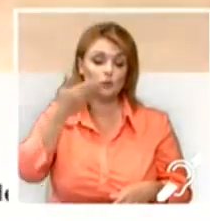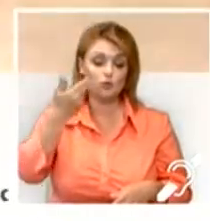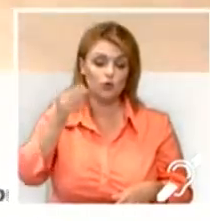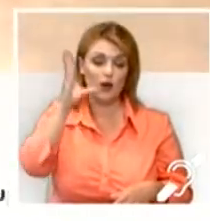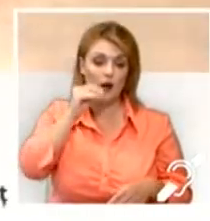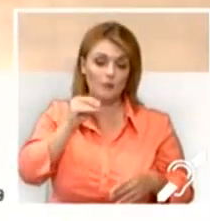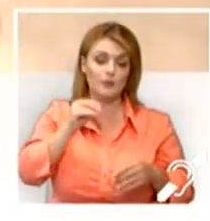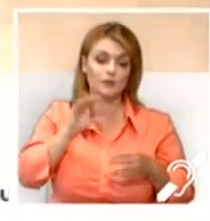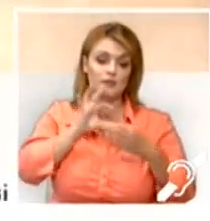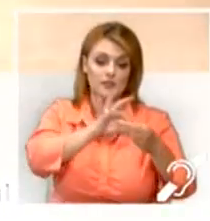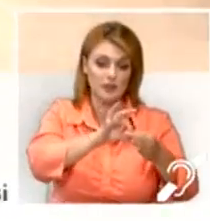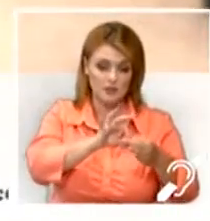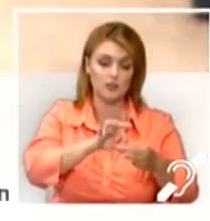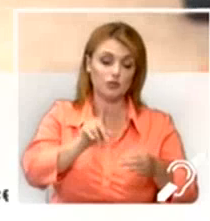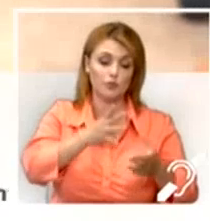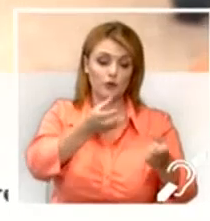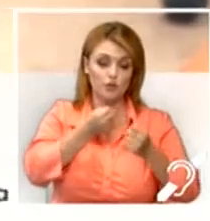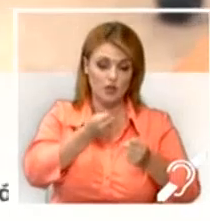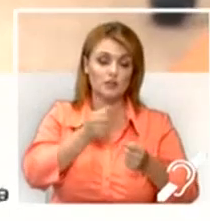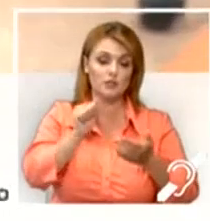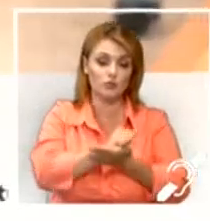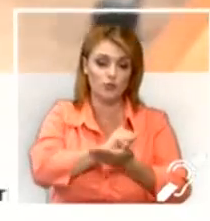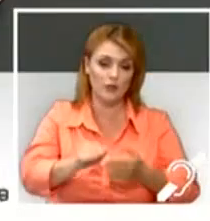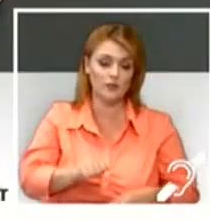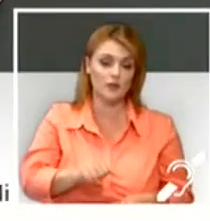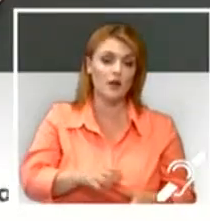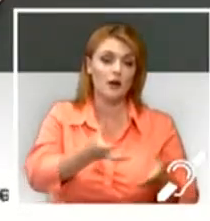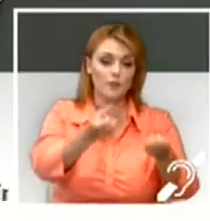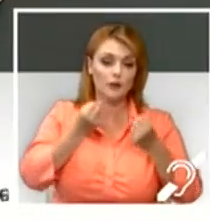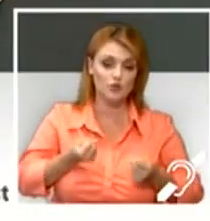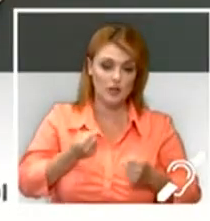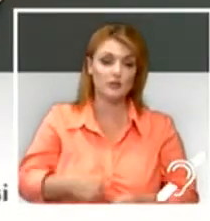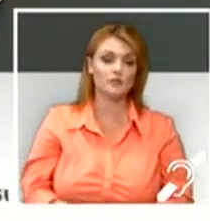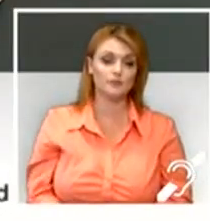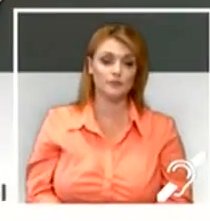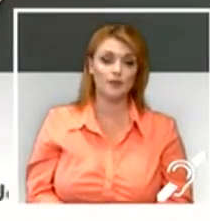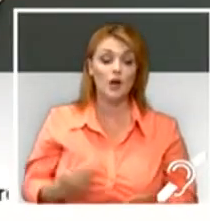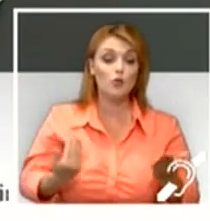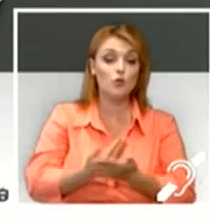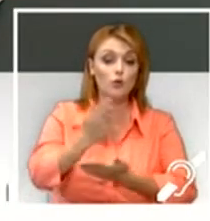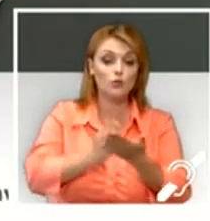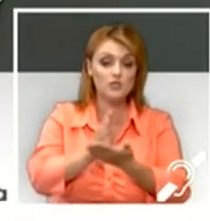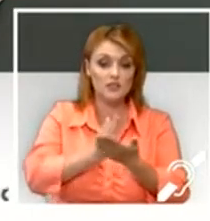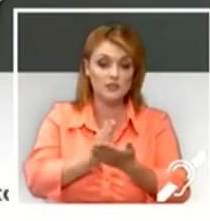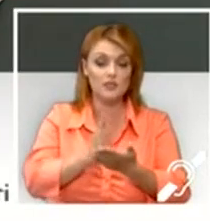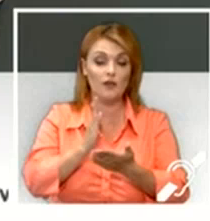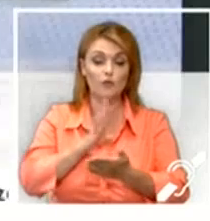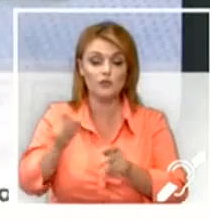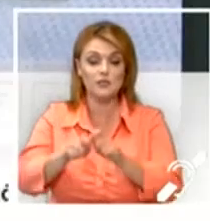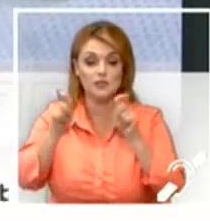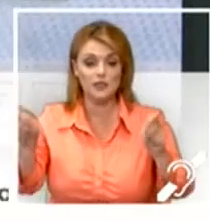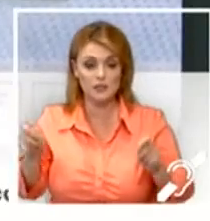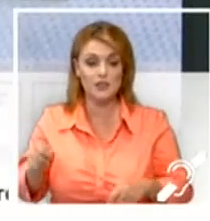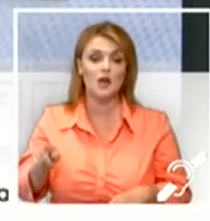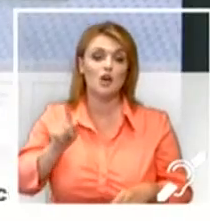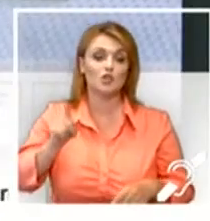furnizorul de servicii poștale și beneficiarul pentru livrarea documentelor prin curier. Noul serviciu este creat pentru a reduce